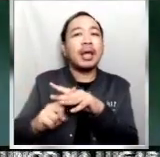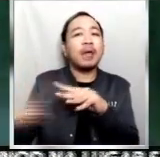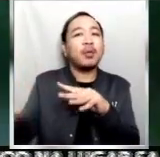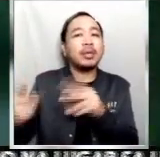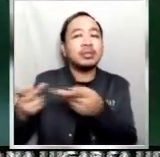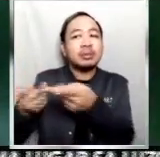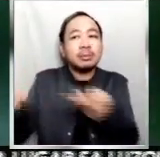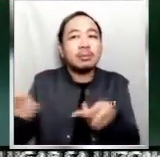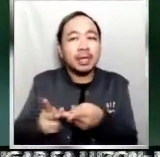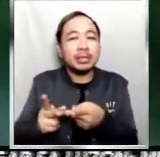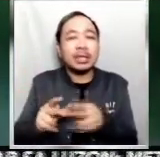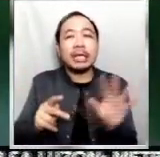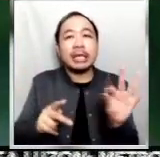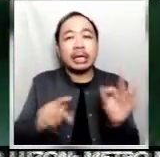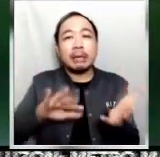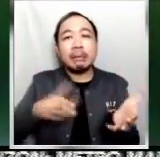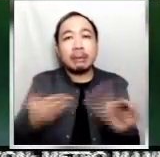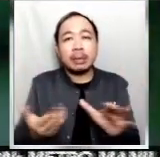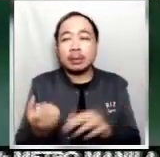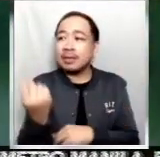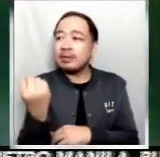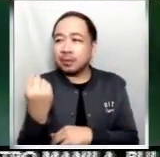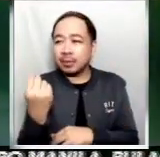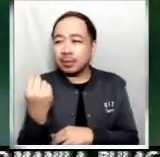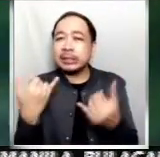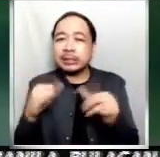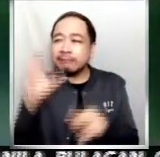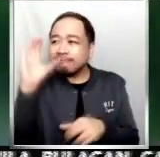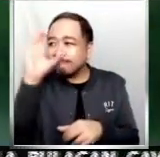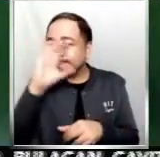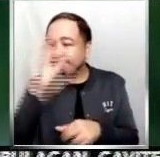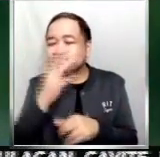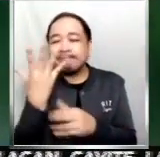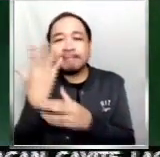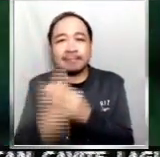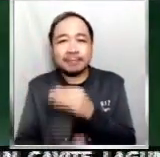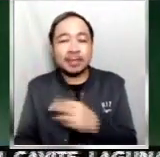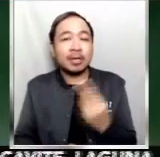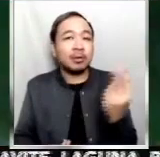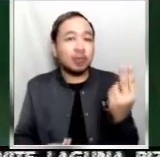nasawi, 11 ang nawawala, 2 ang sugatan.